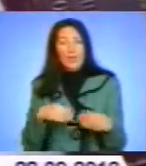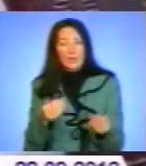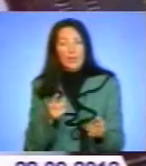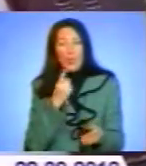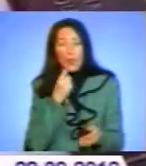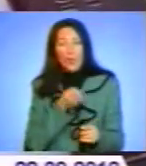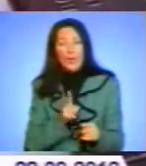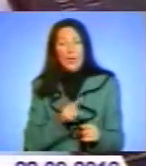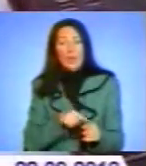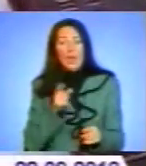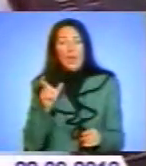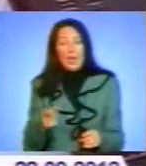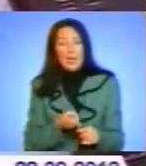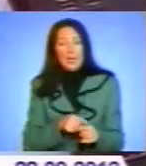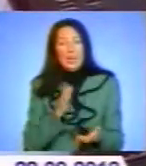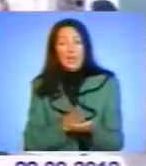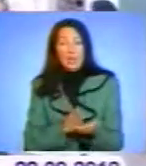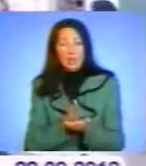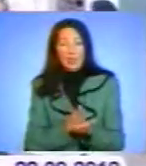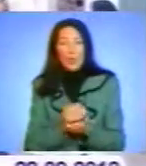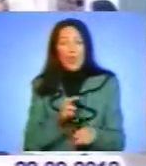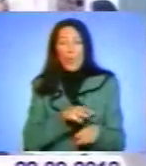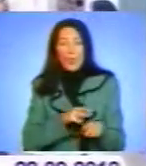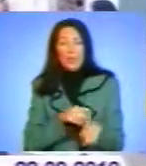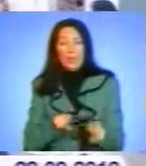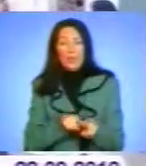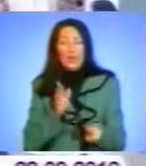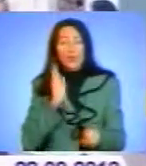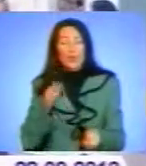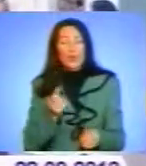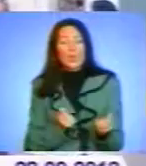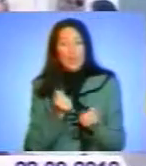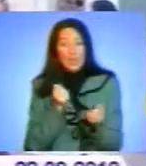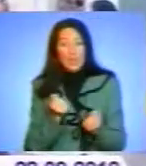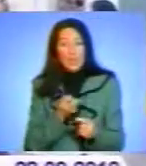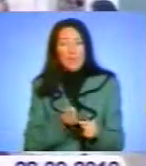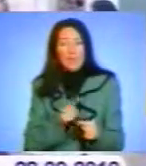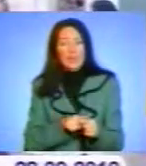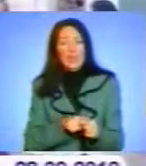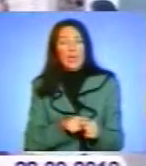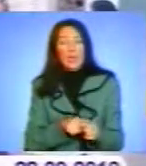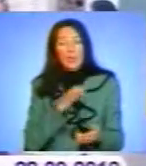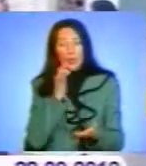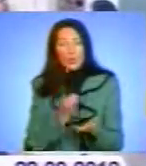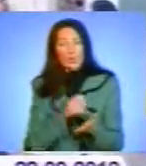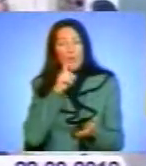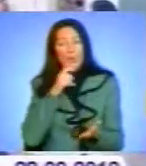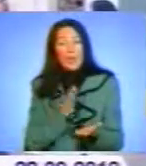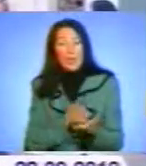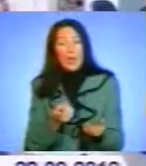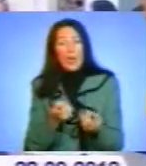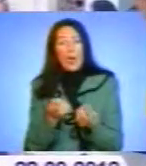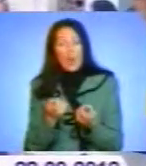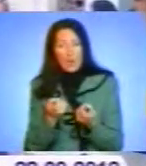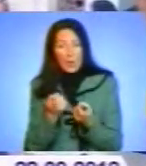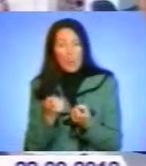у поліції, а також майбутні водії. Це досвід Україна мусить переймати, тому що ми хочемо жити як в Європі, працювати як в